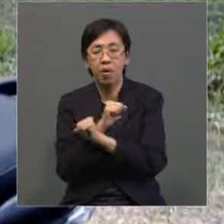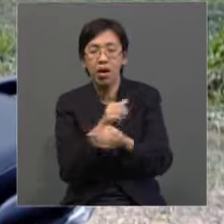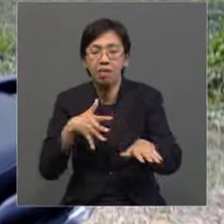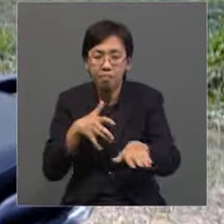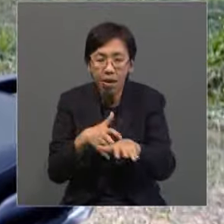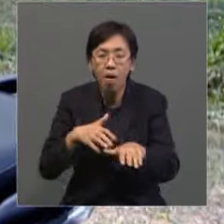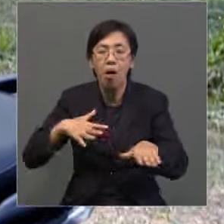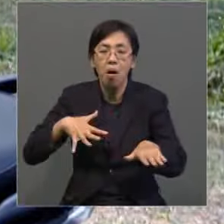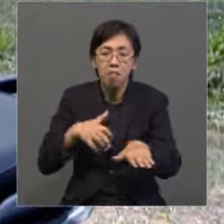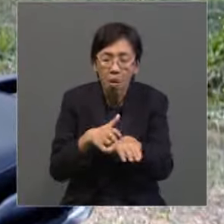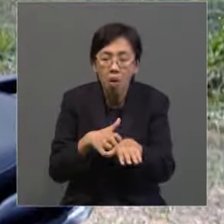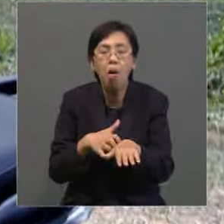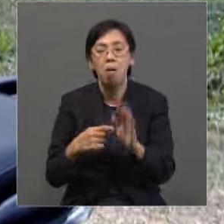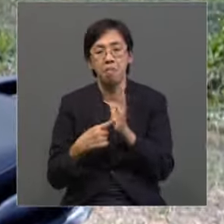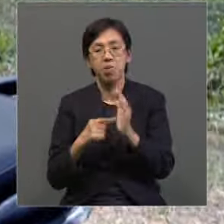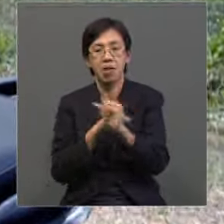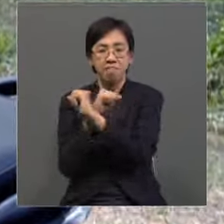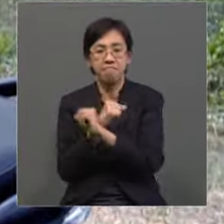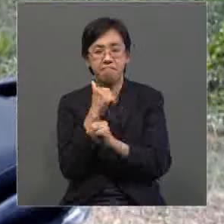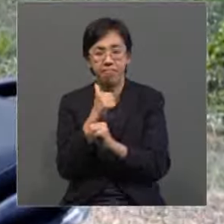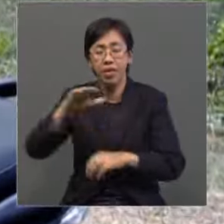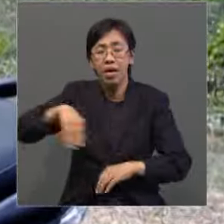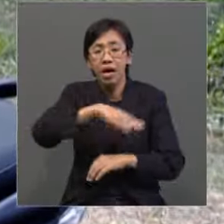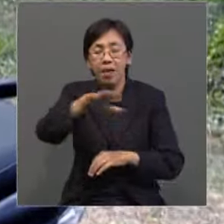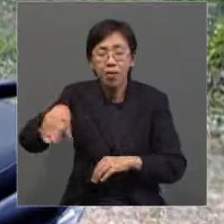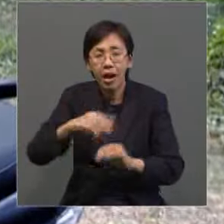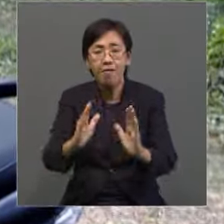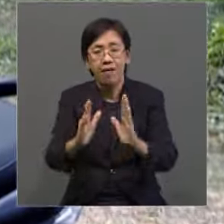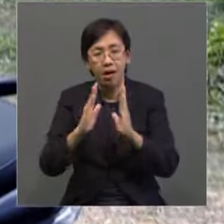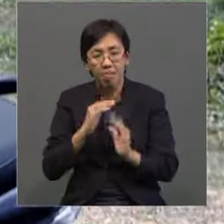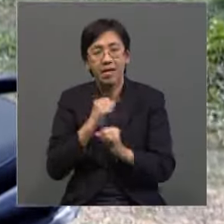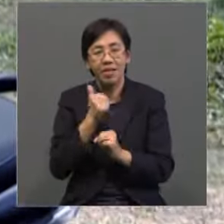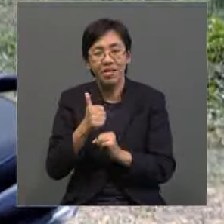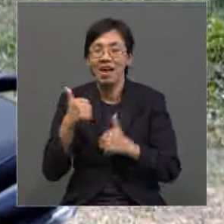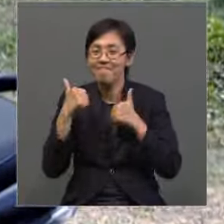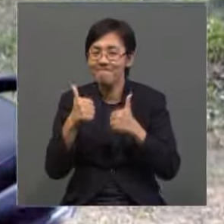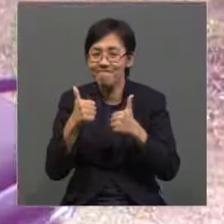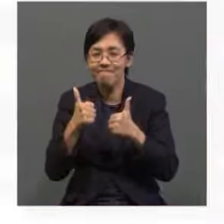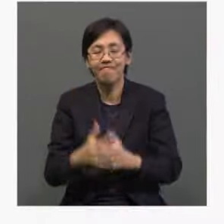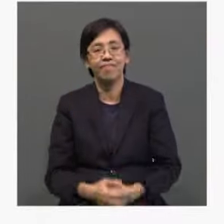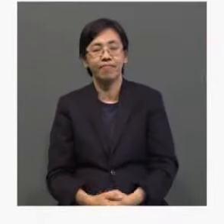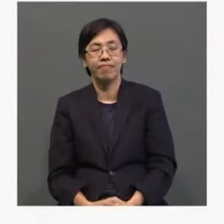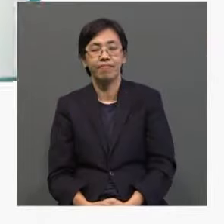ลดอุบัติเหตุทางถนนซึ่งเราทุกคนสามารถที่นำไปเป็นแบบอย่างได้ค่ะเยี่ยม